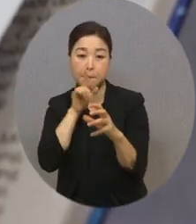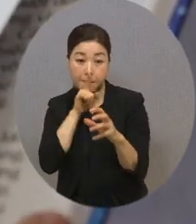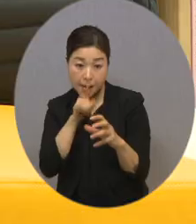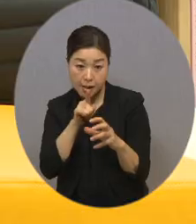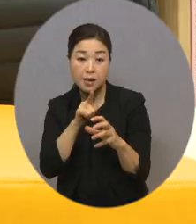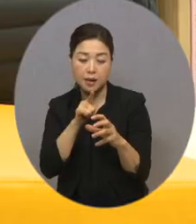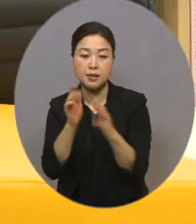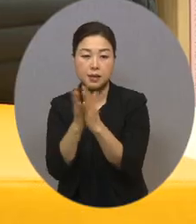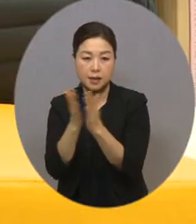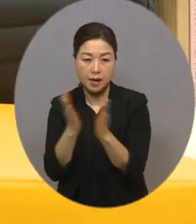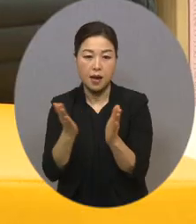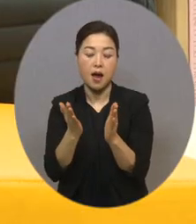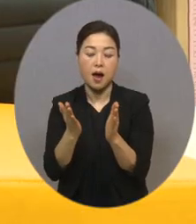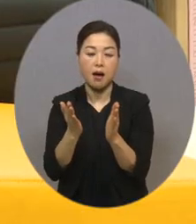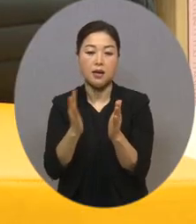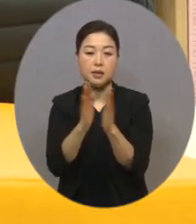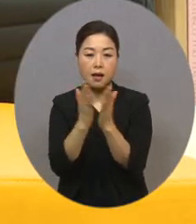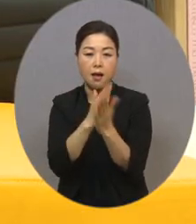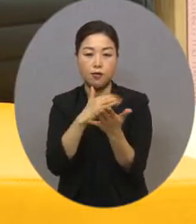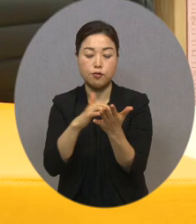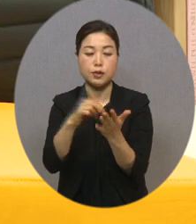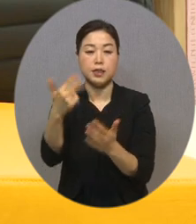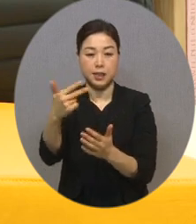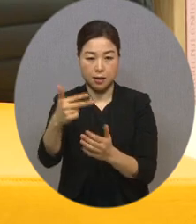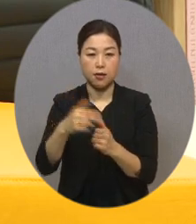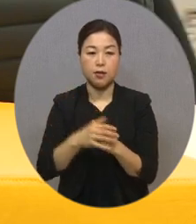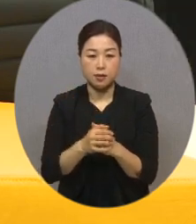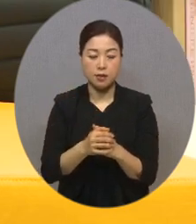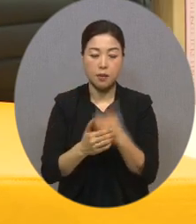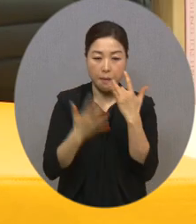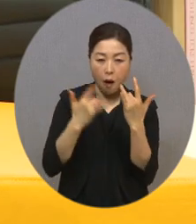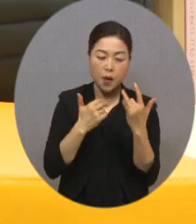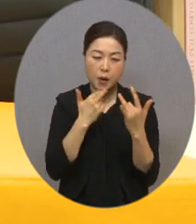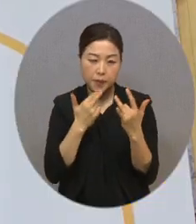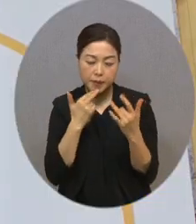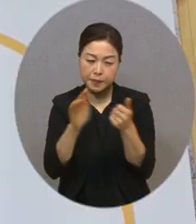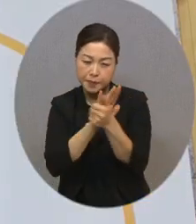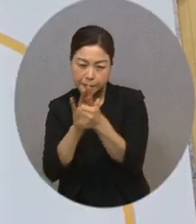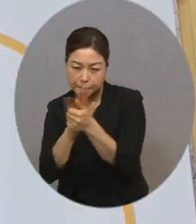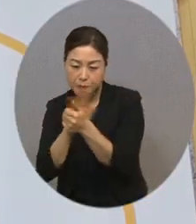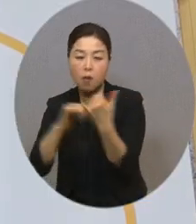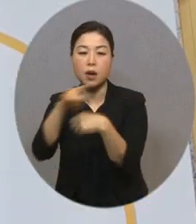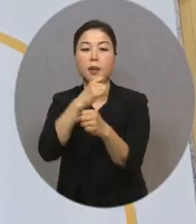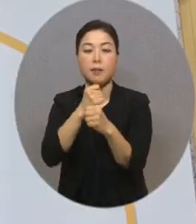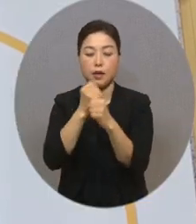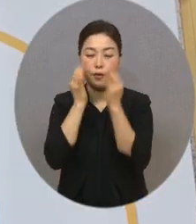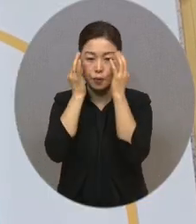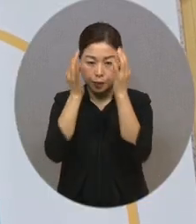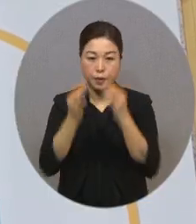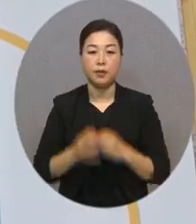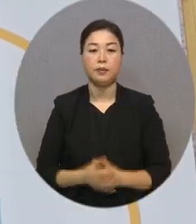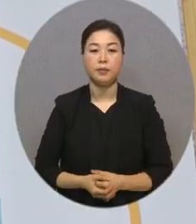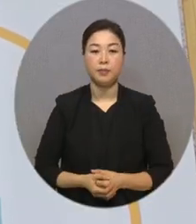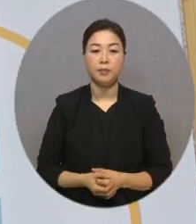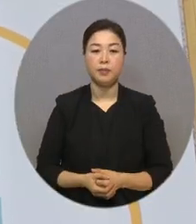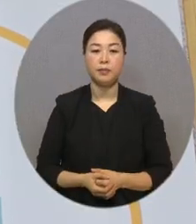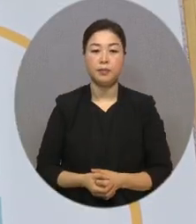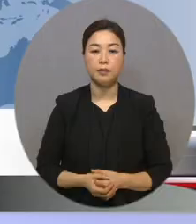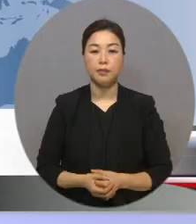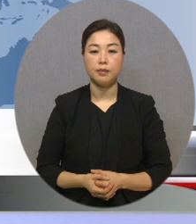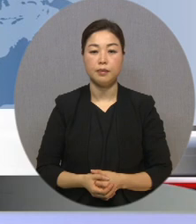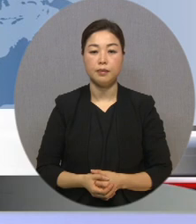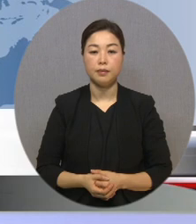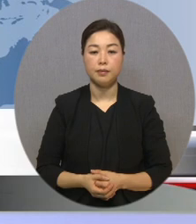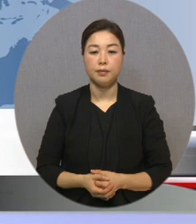비치해 사각지대 없는 독서문화 조성에 힘쓰고 있습니다. 복지TV 뉴스 김정현입니다.